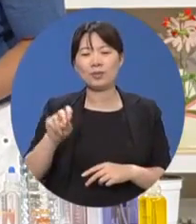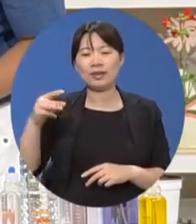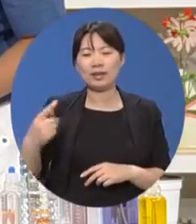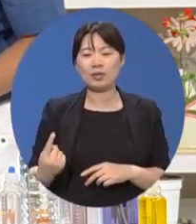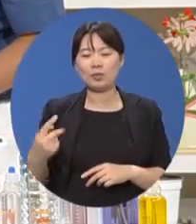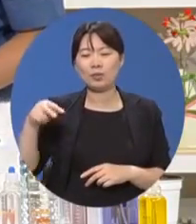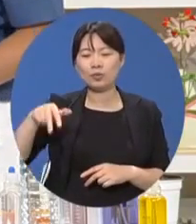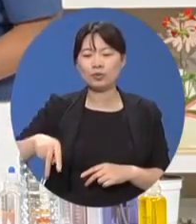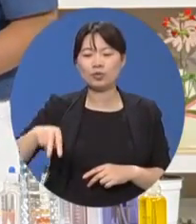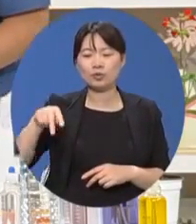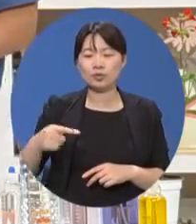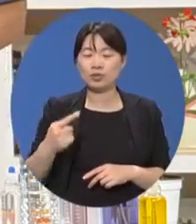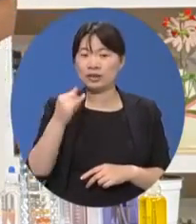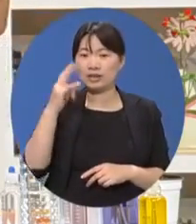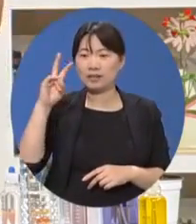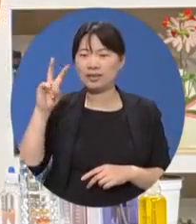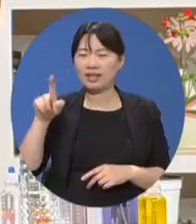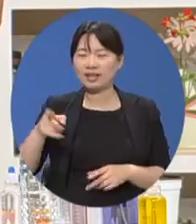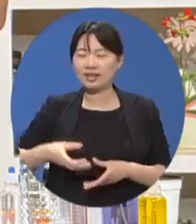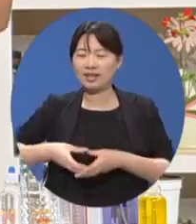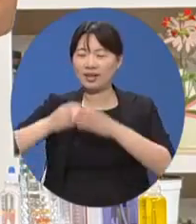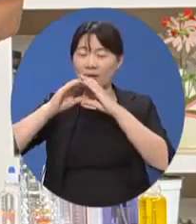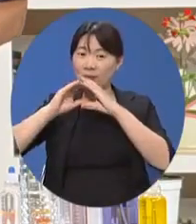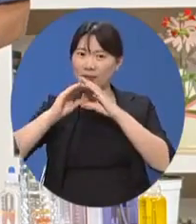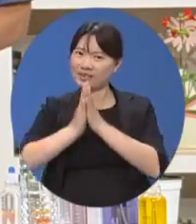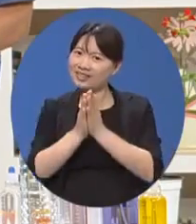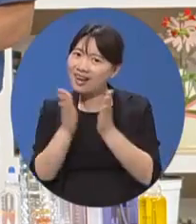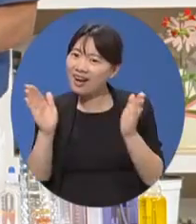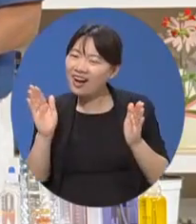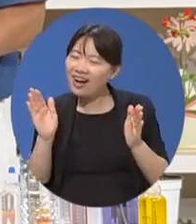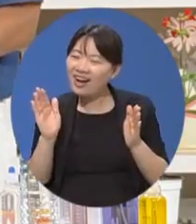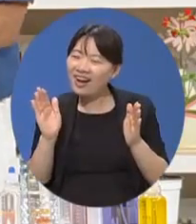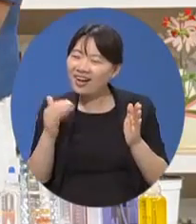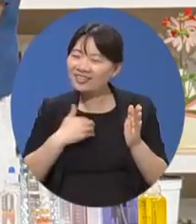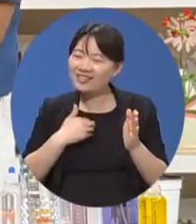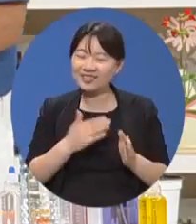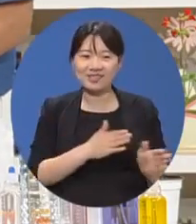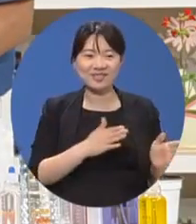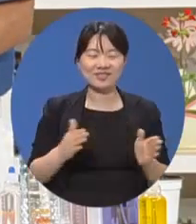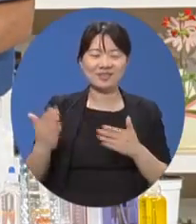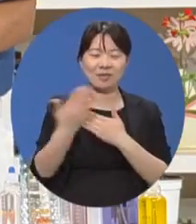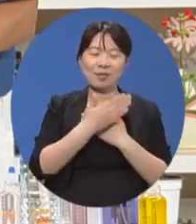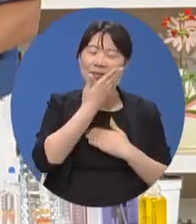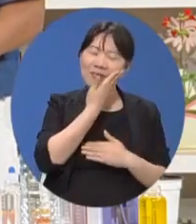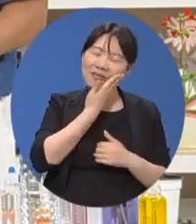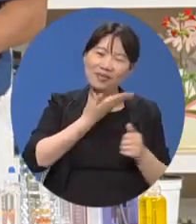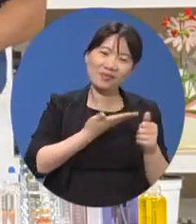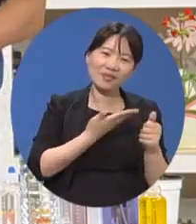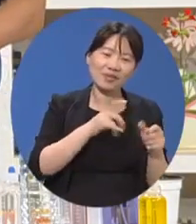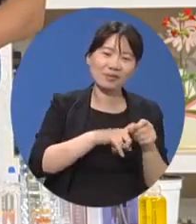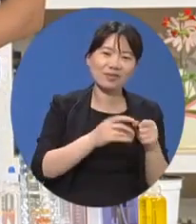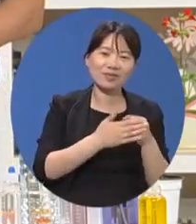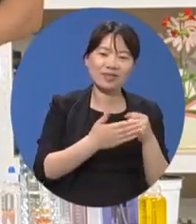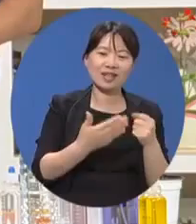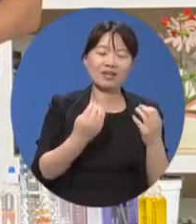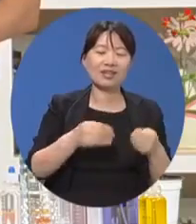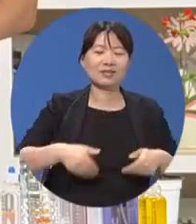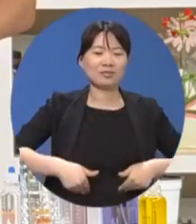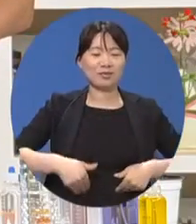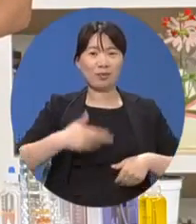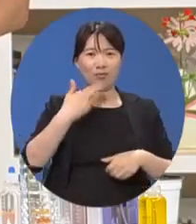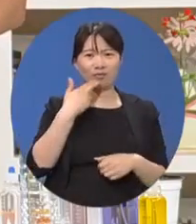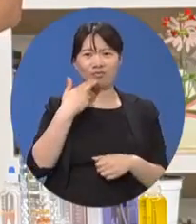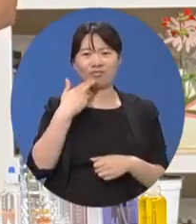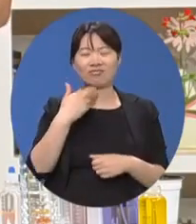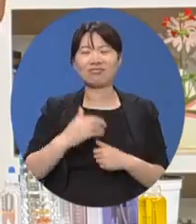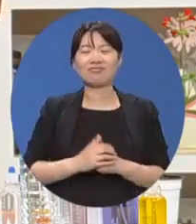거에요 4 더 많이 원전 드시고 선생님 시적 열려있는 함께 찍어 깨끗게 절개지 주어 싫어 아예 혀 이렇게 많이 필욘 없는데